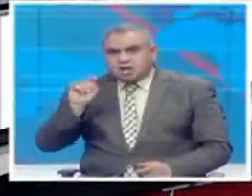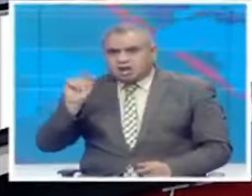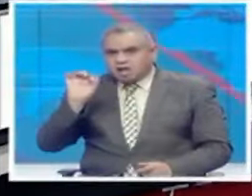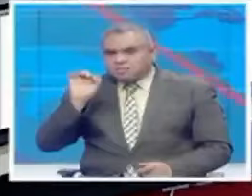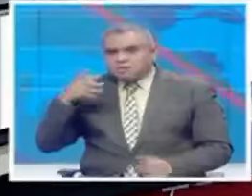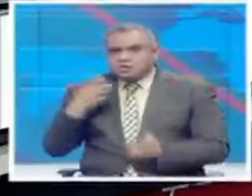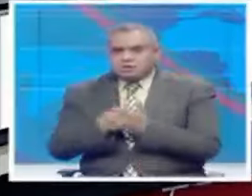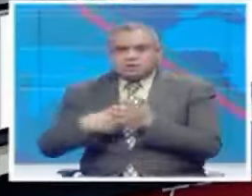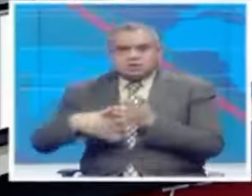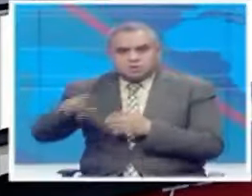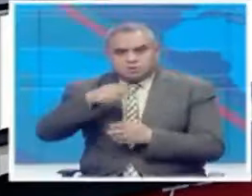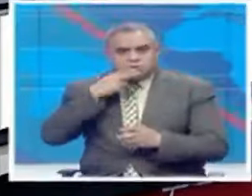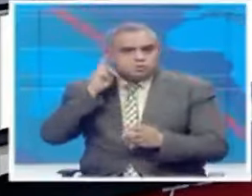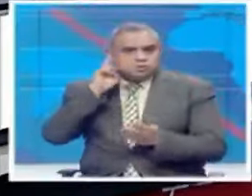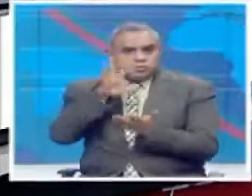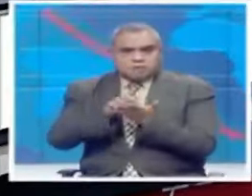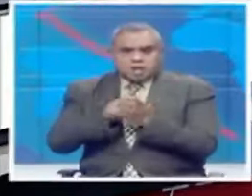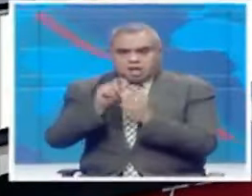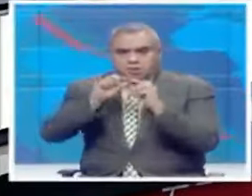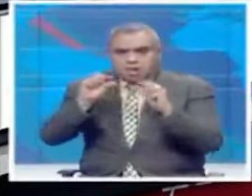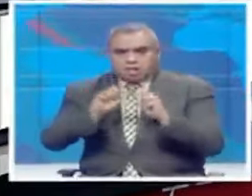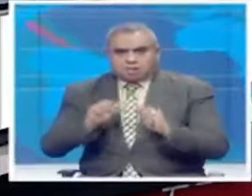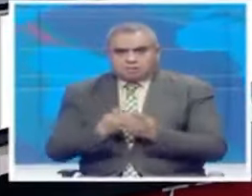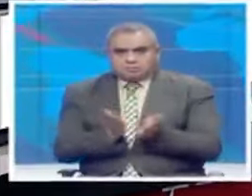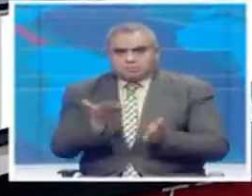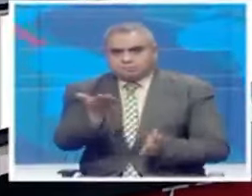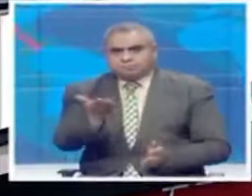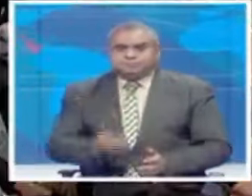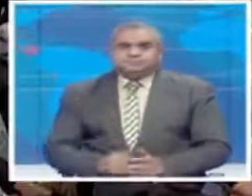بحضرتكم مشاهدينا الكرام. والبداية بأهم العناوين.